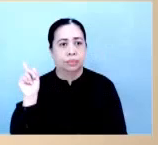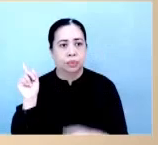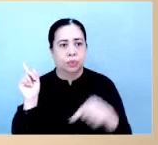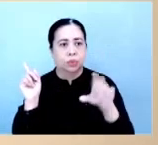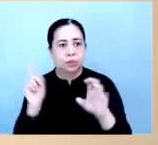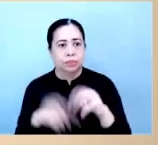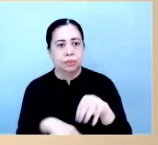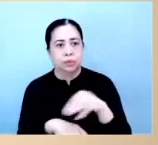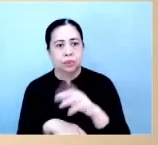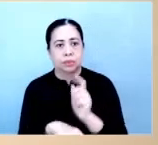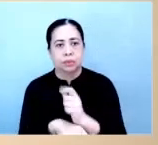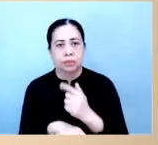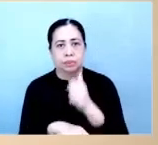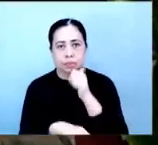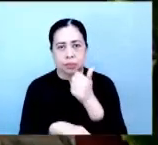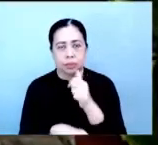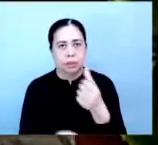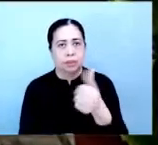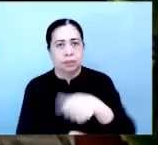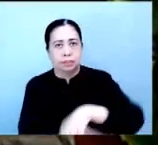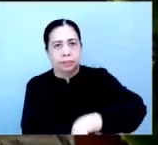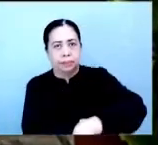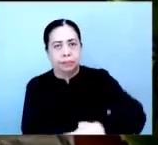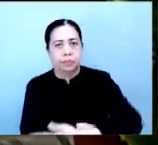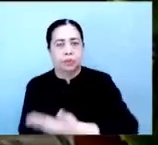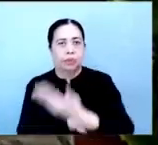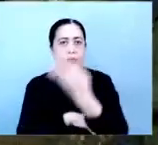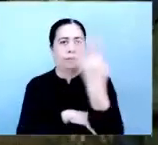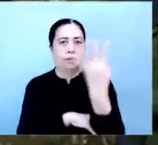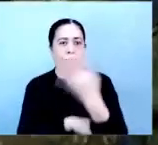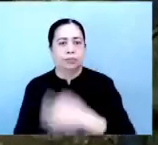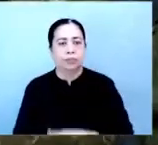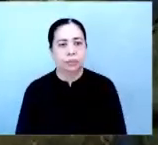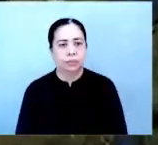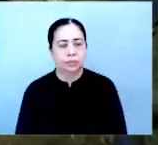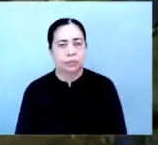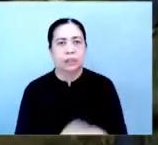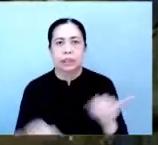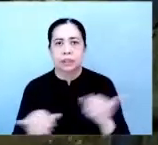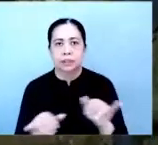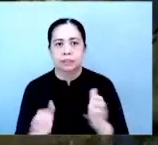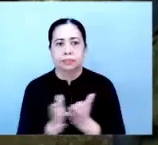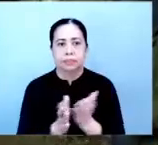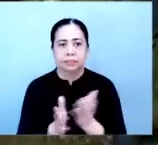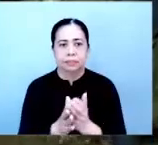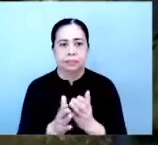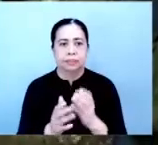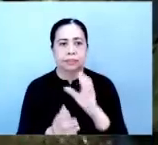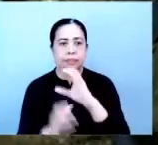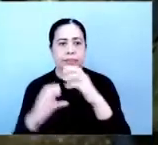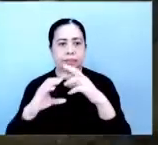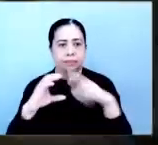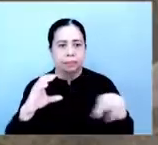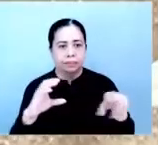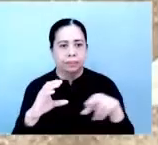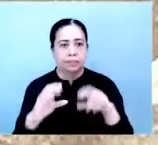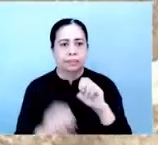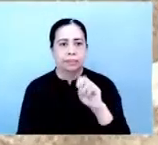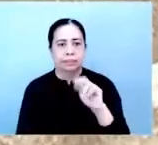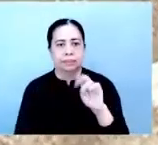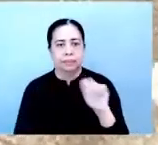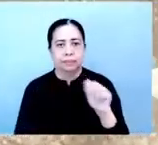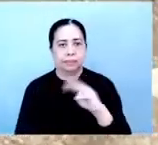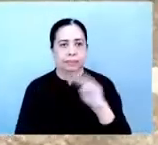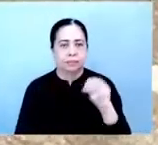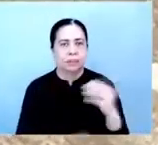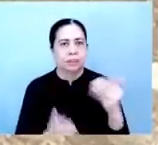Mandaluyong at Taguig bukas alas 10 ng gabi hanggang alas 4 ng umaga. Ganyan din sa Pasig, Cainta, Rizal at San Andres, Manila. Mauulit